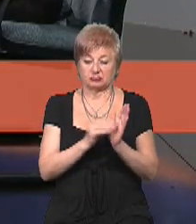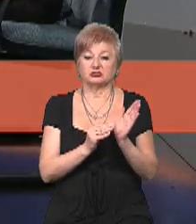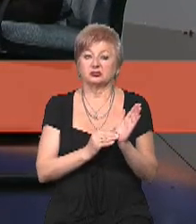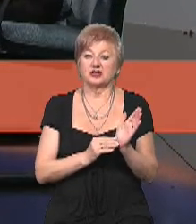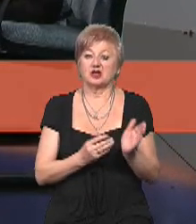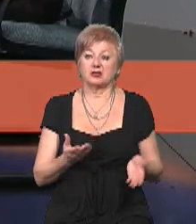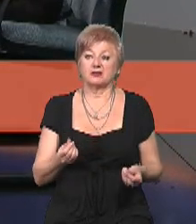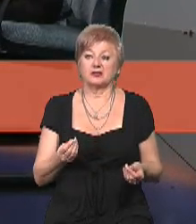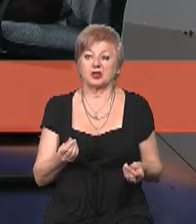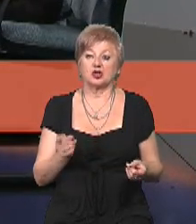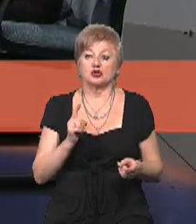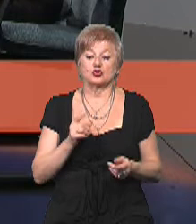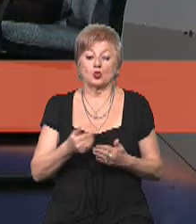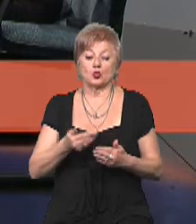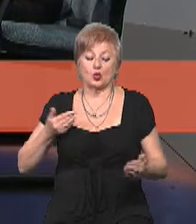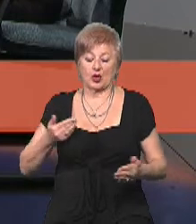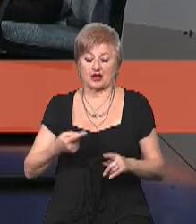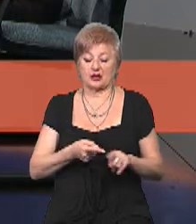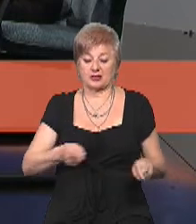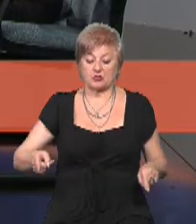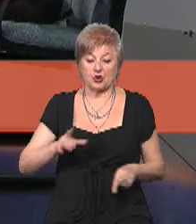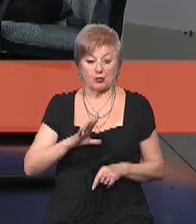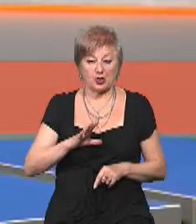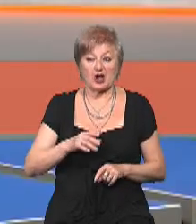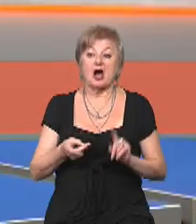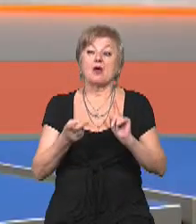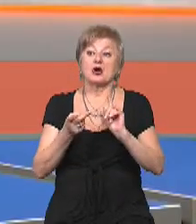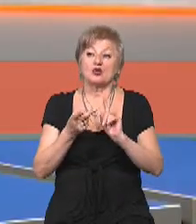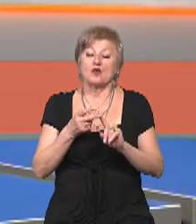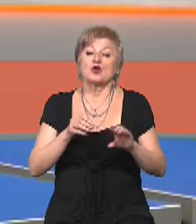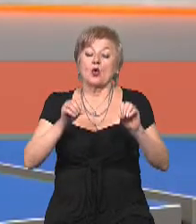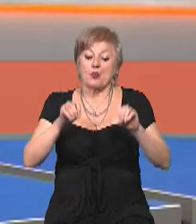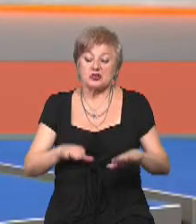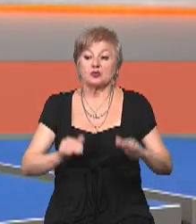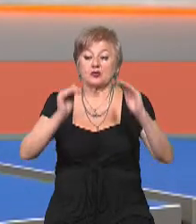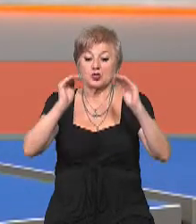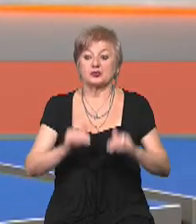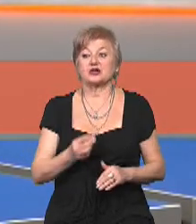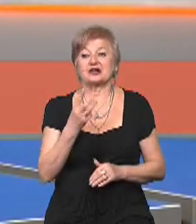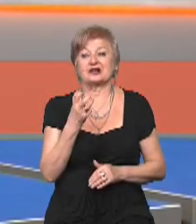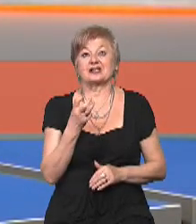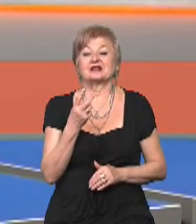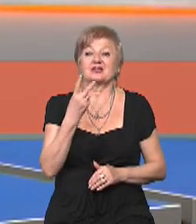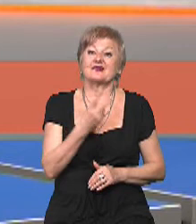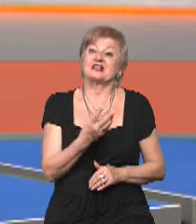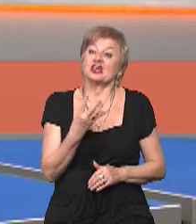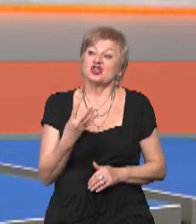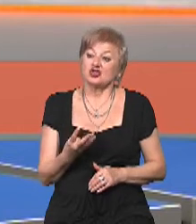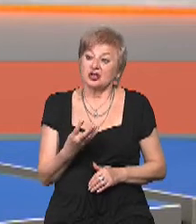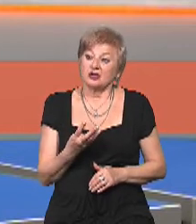тариф на то, что было до этого периода. Потом второй постановой она снизила до 324